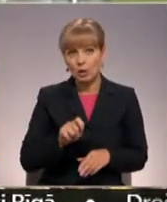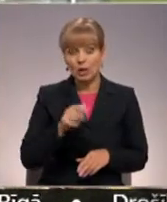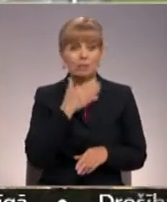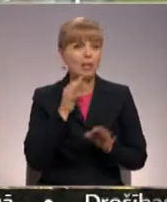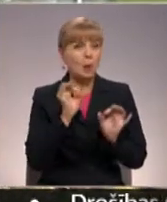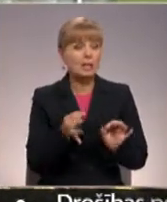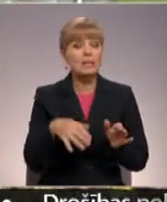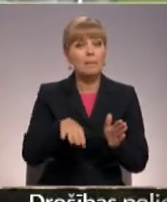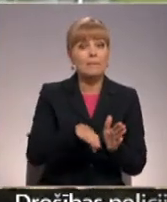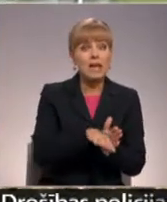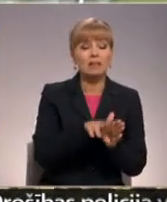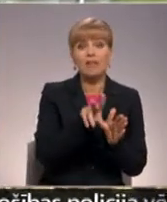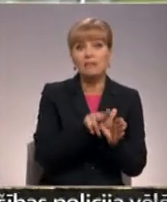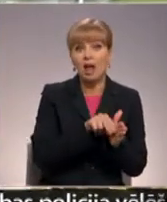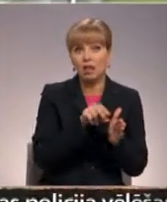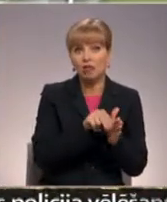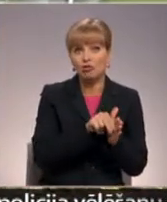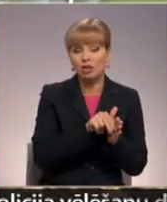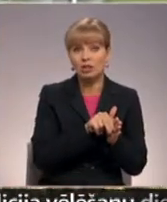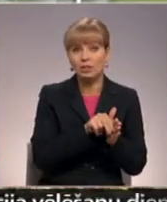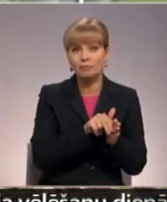tiesība piedalīties vēlēšanās.